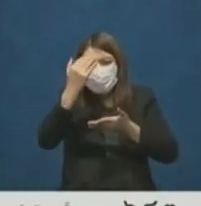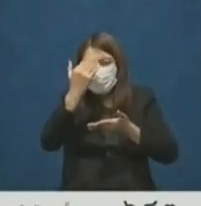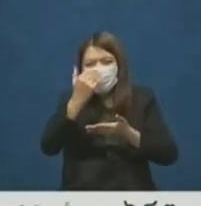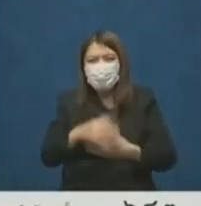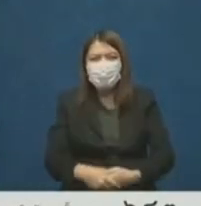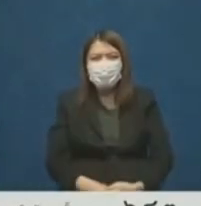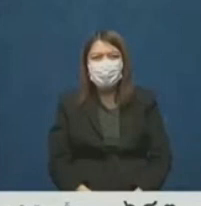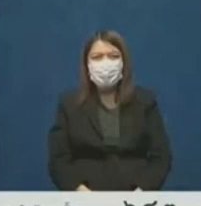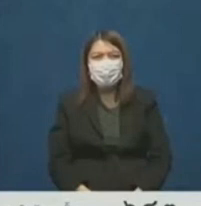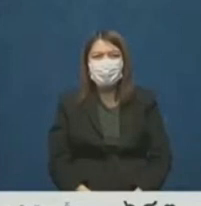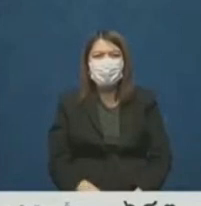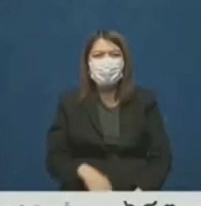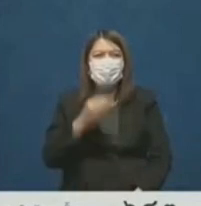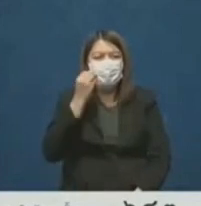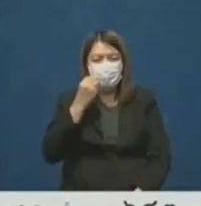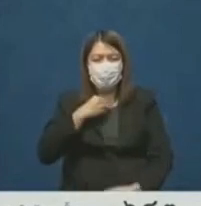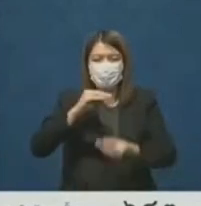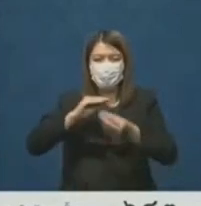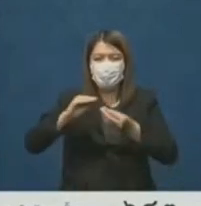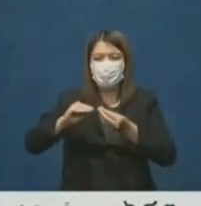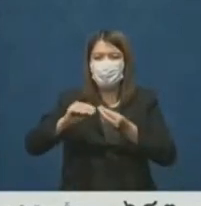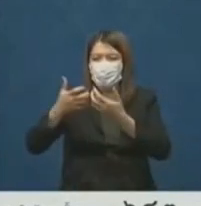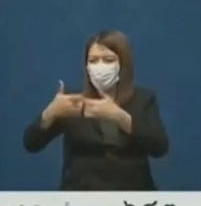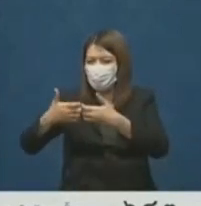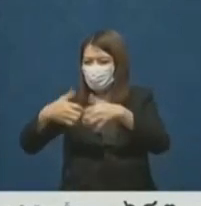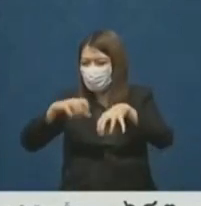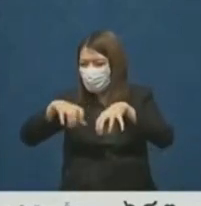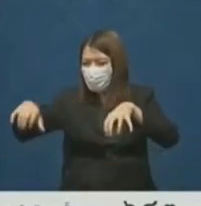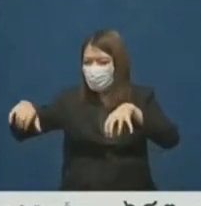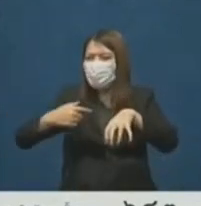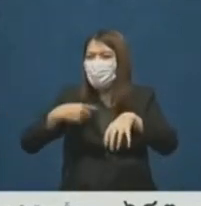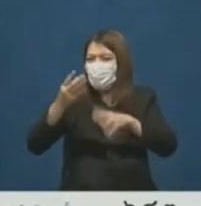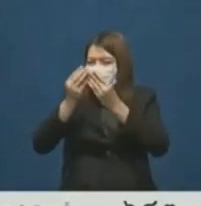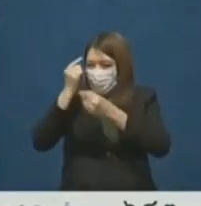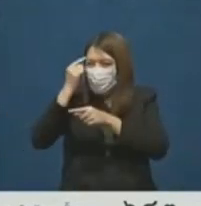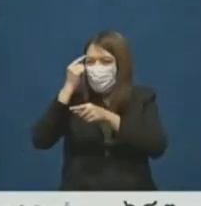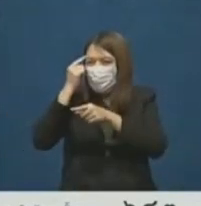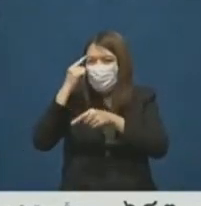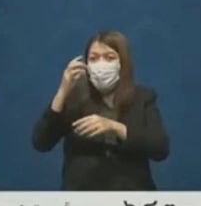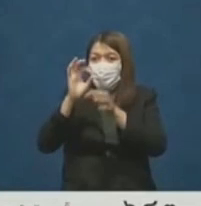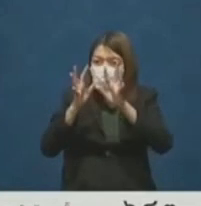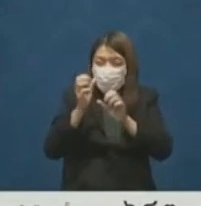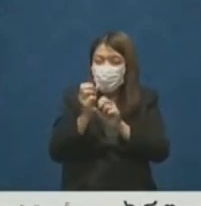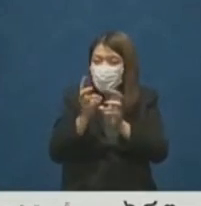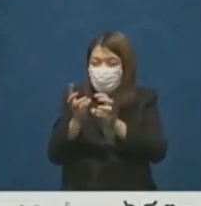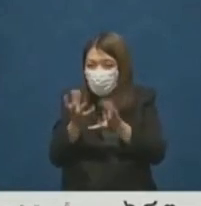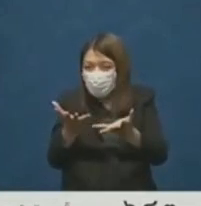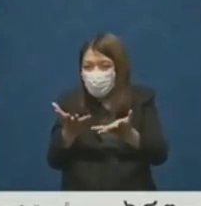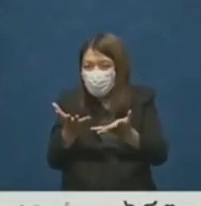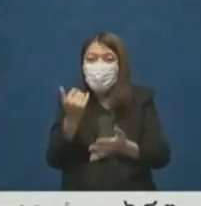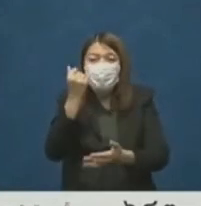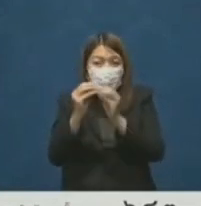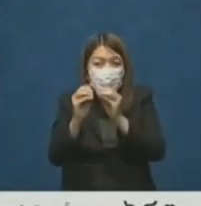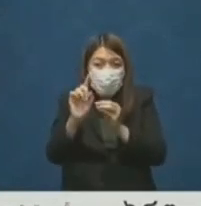ข้าใจเลยเรียนทำไมบ้านผมอยู่บางประกงครับรอบๆเนี่ยมีแต่นิคมอุตสาหกรรมทั้งนั้นเลยผมควรจะรู้ไม่ใช่เหรอครับว่าถ้าไฟไหม้ขึ้นมาต้อง